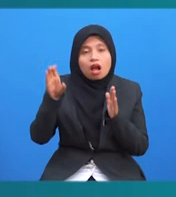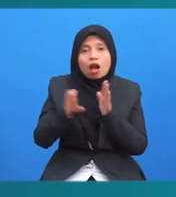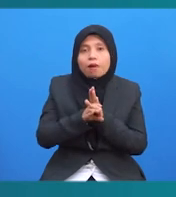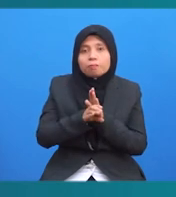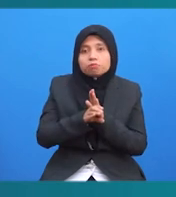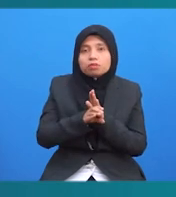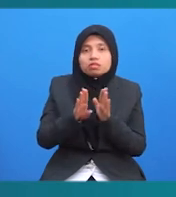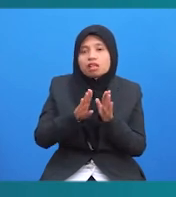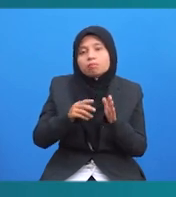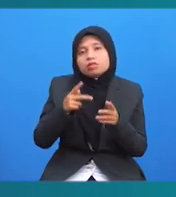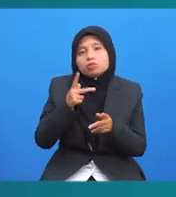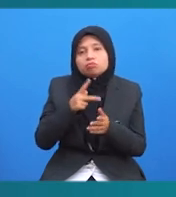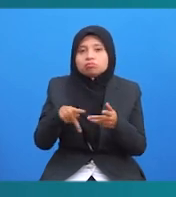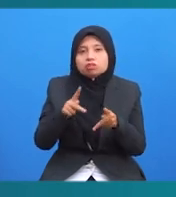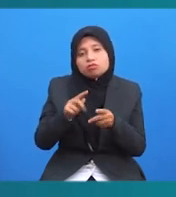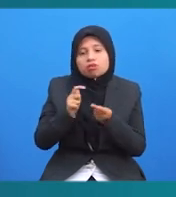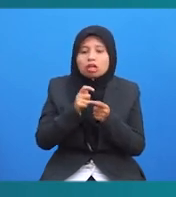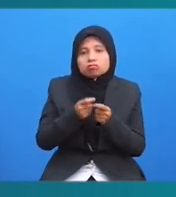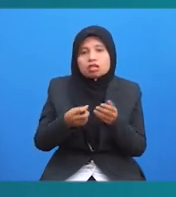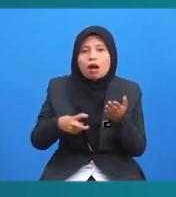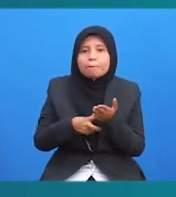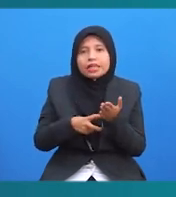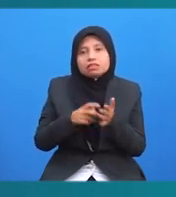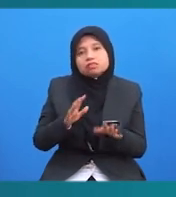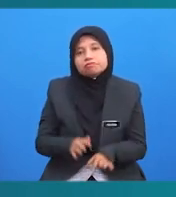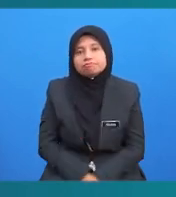berhenti untuk mengecas bateri ataupun menukar bateri.